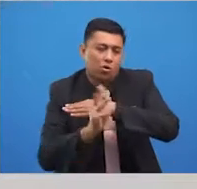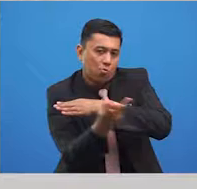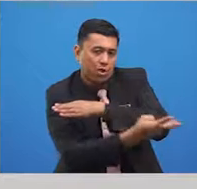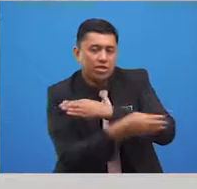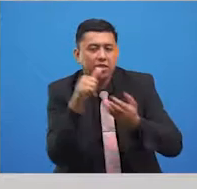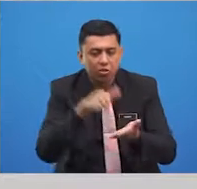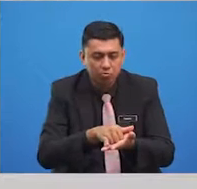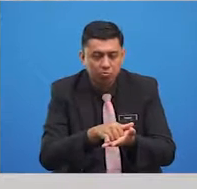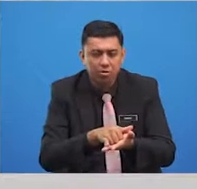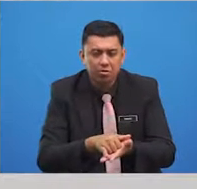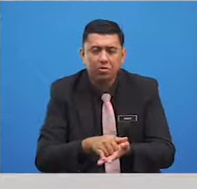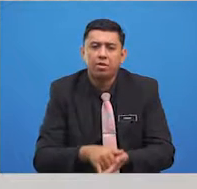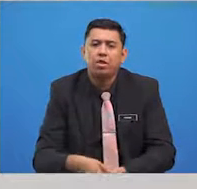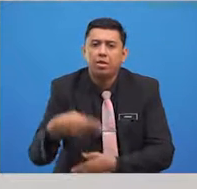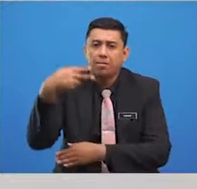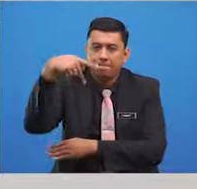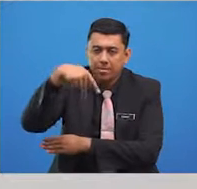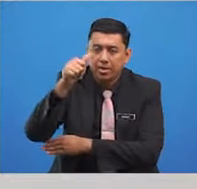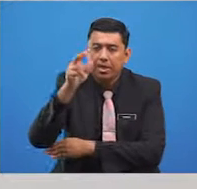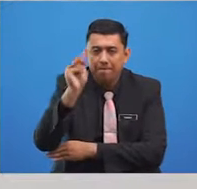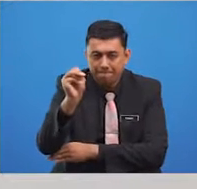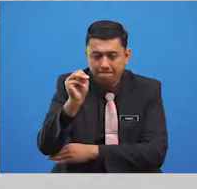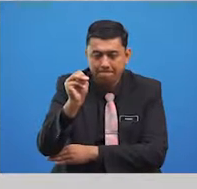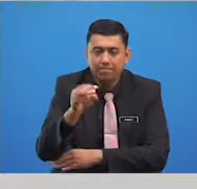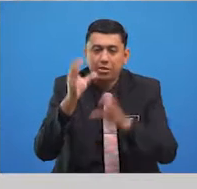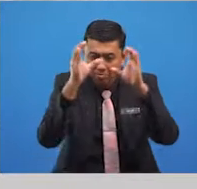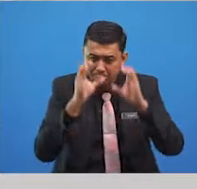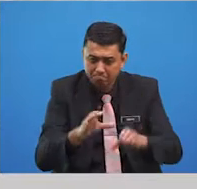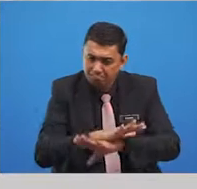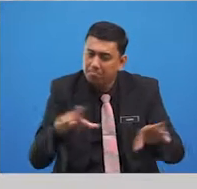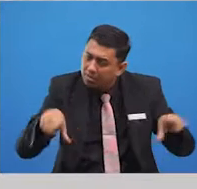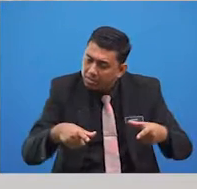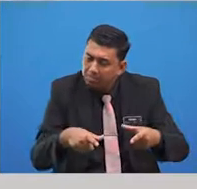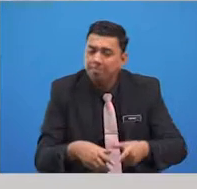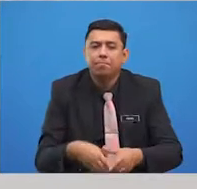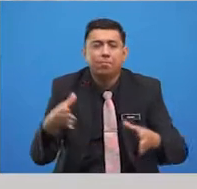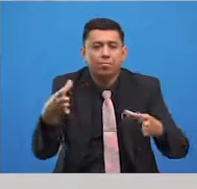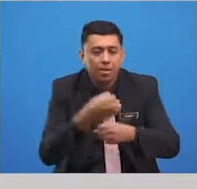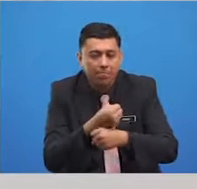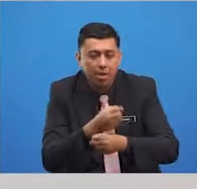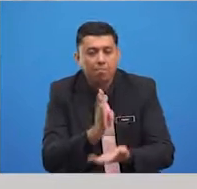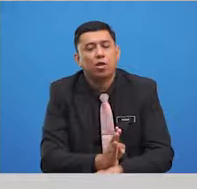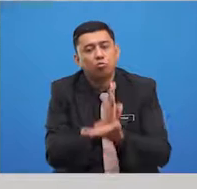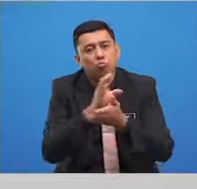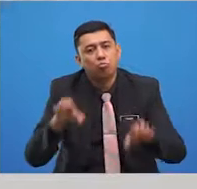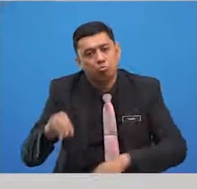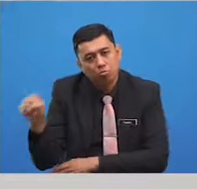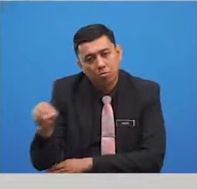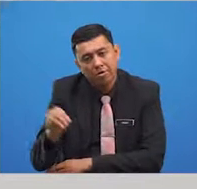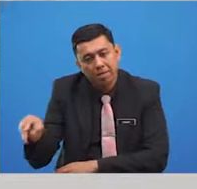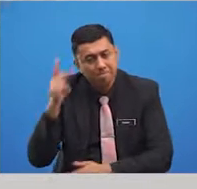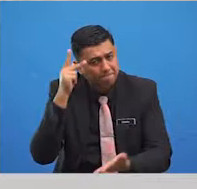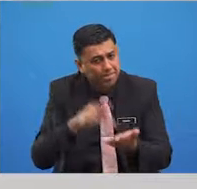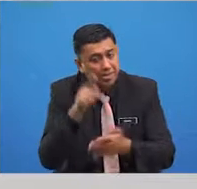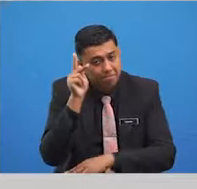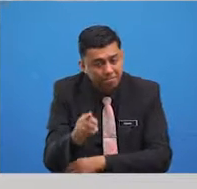merupakan kawasan hutan paya air masin. Secara tidak langsung, ia dapat membantu murid-murid untuk